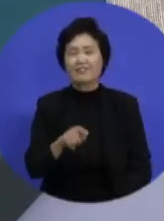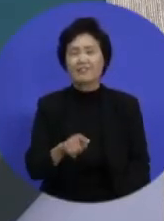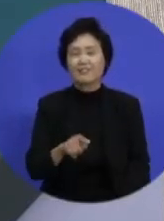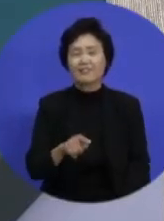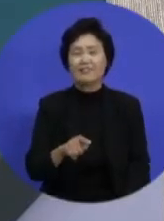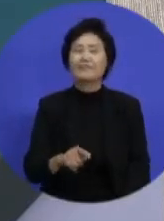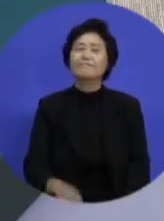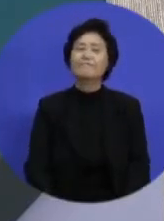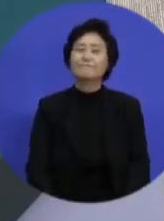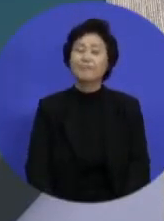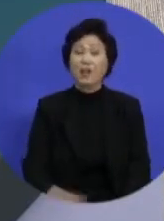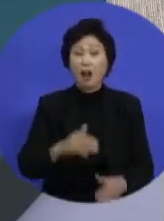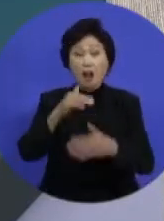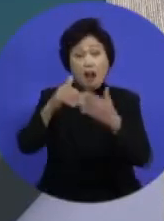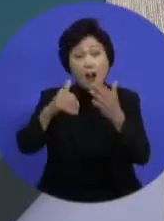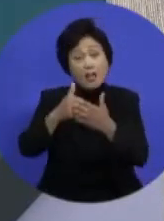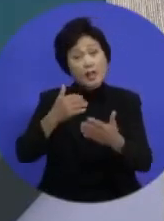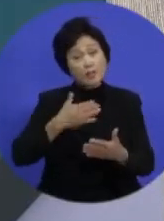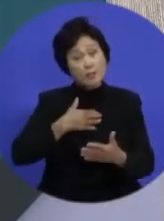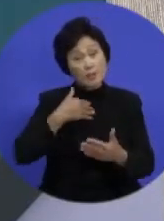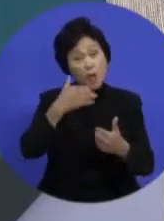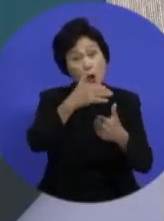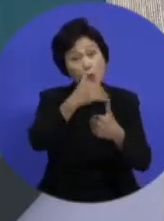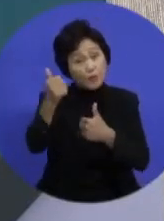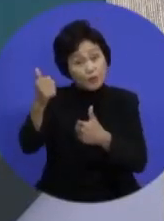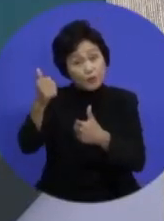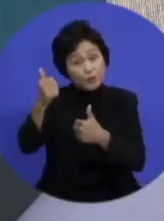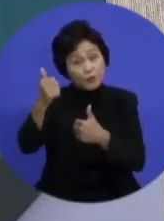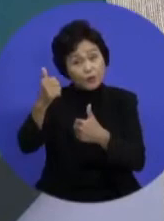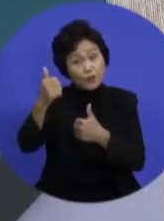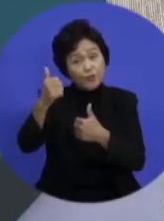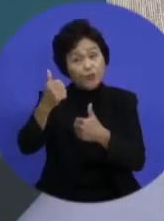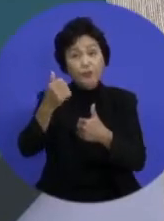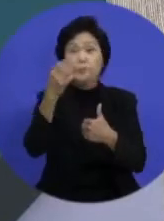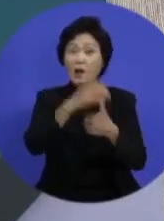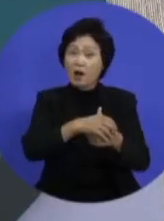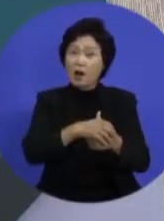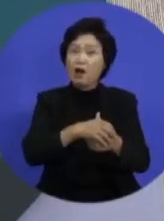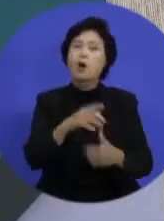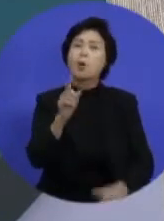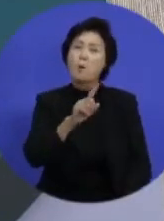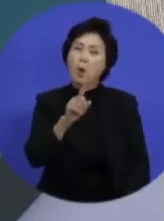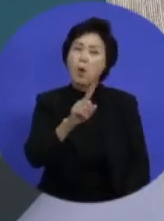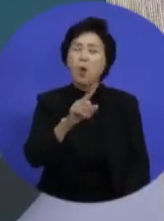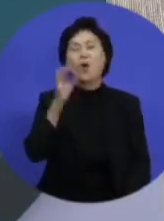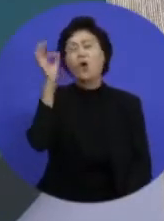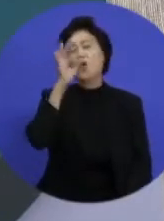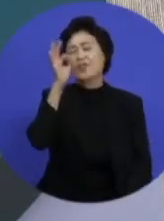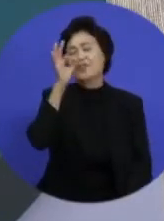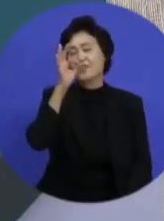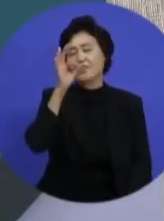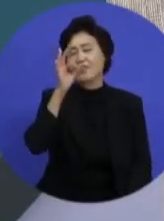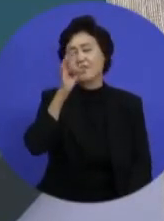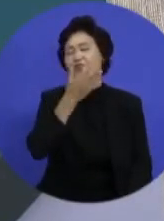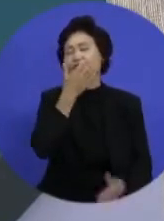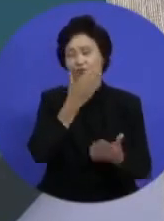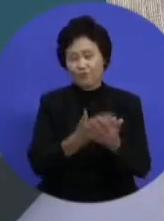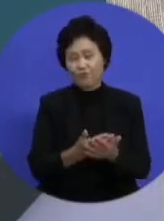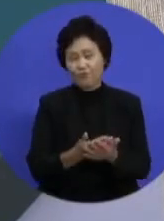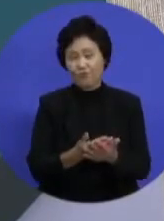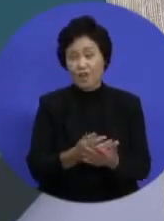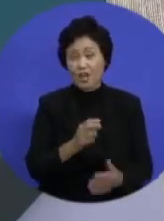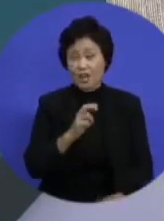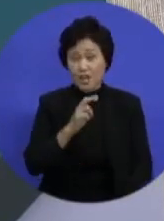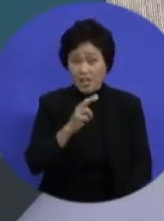하나님이 나를 향한 부르심이 무엇인지 소명을 아니에요. 찾아가는 거면 그렇죠. 20대, 30대는 정말 더 공부해야 되는 예. 시기